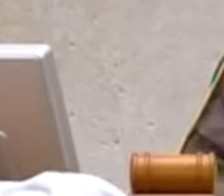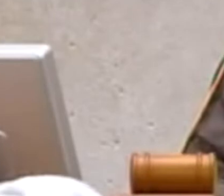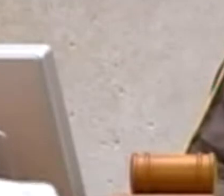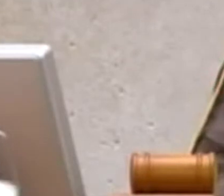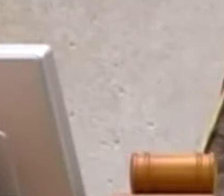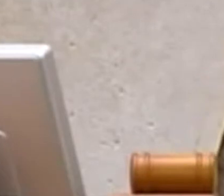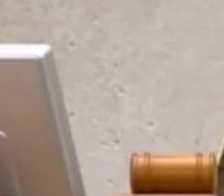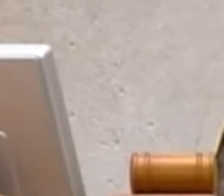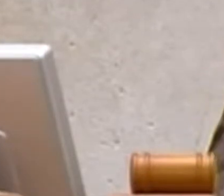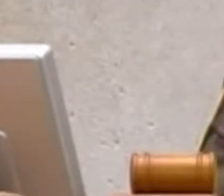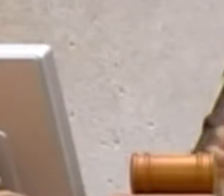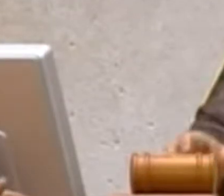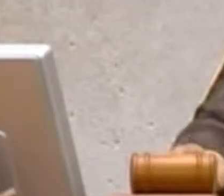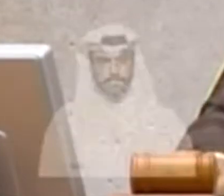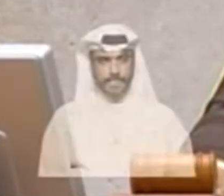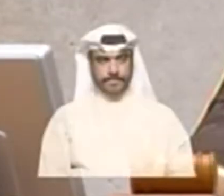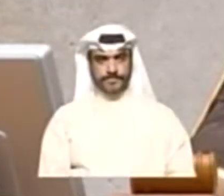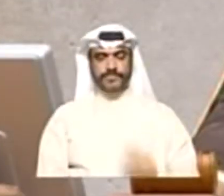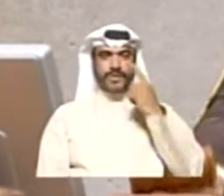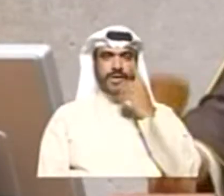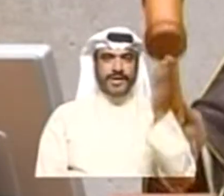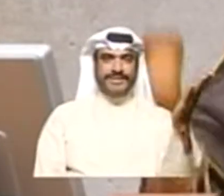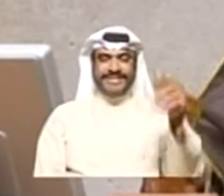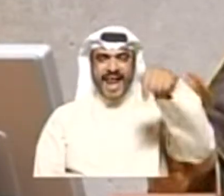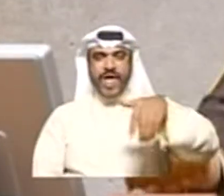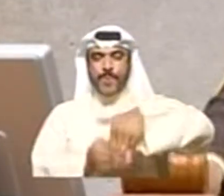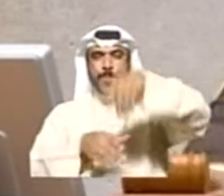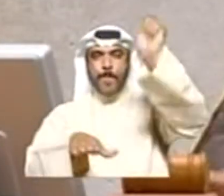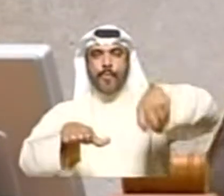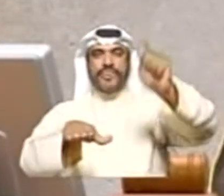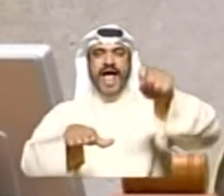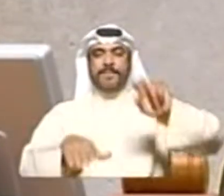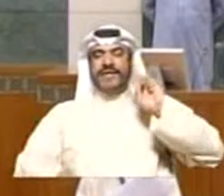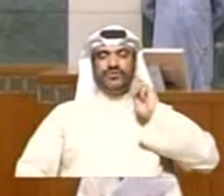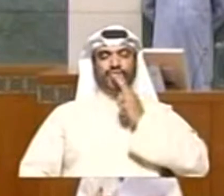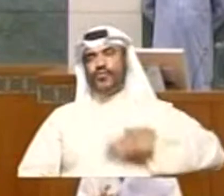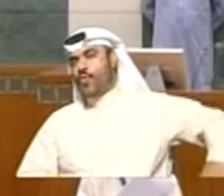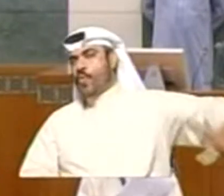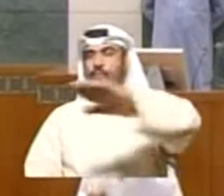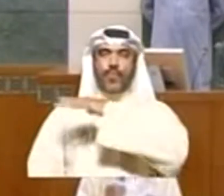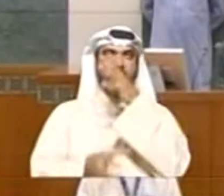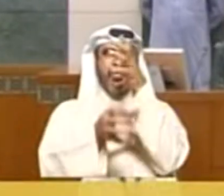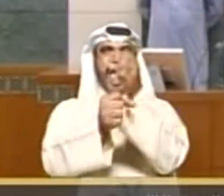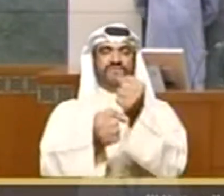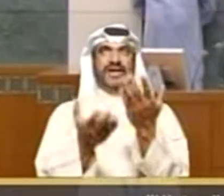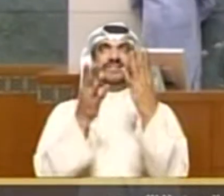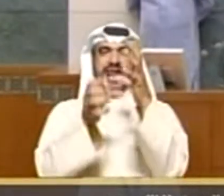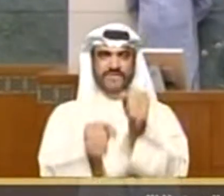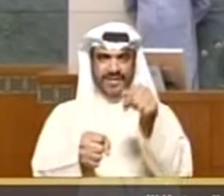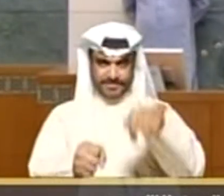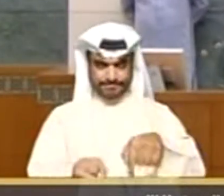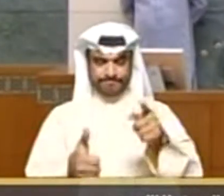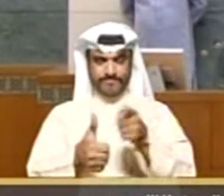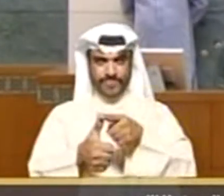رفض مجلس الأمة في جلسته العادية تقرير اللجنة التشريعية البرلمانية بشأن إنشاء دائرة في المحكمة الكلية لنظر المنازعات